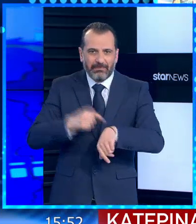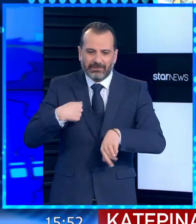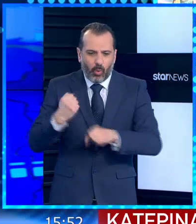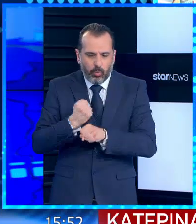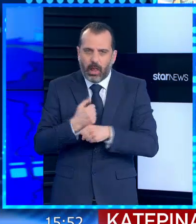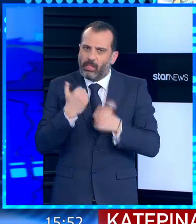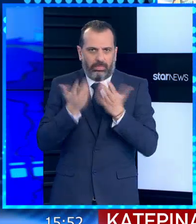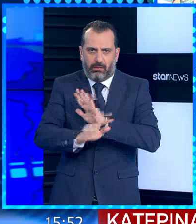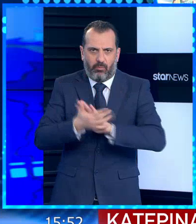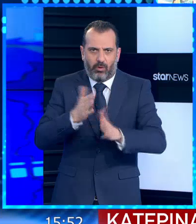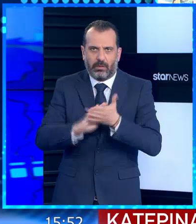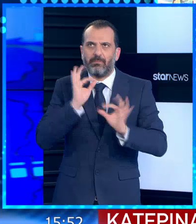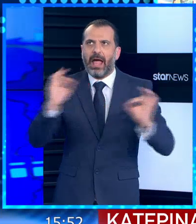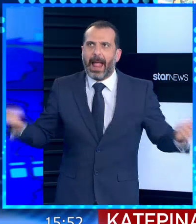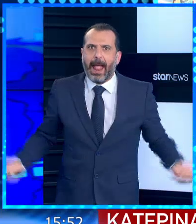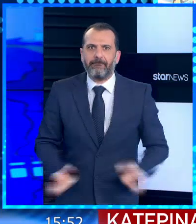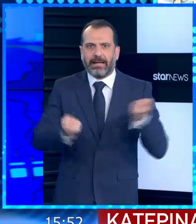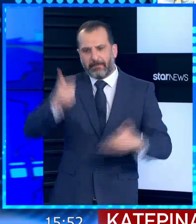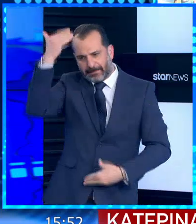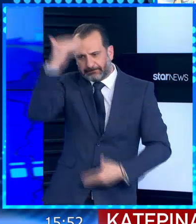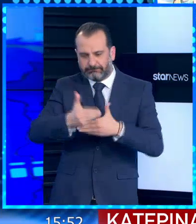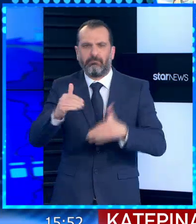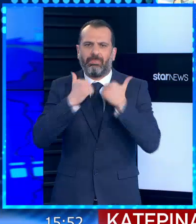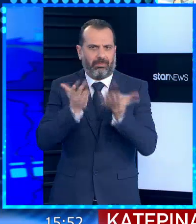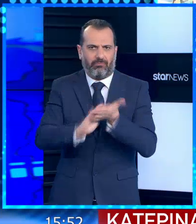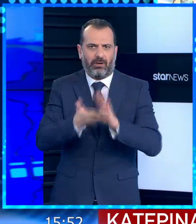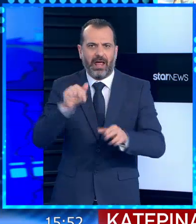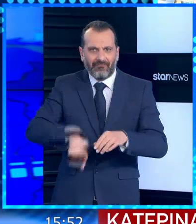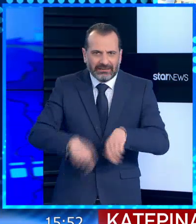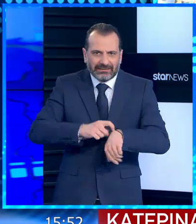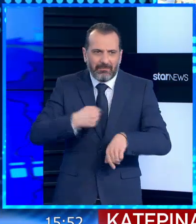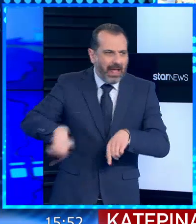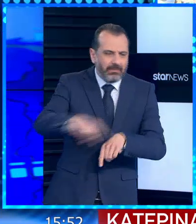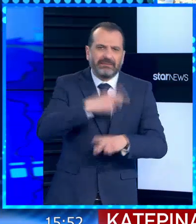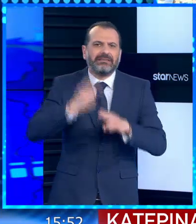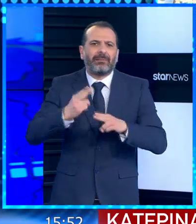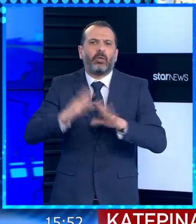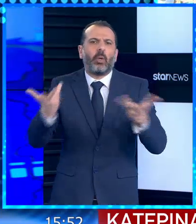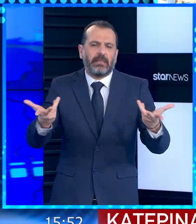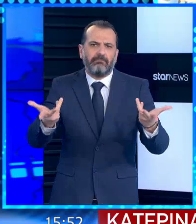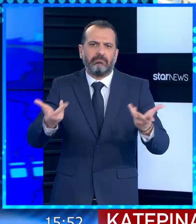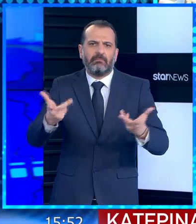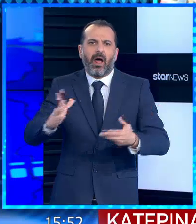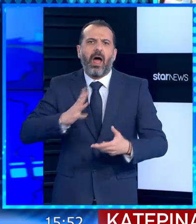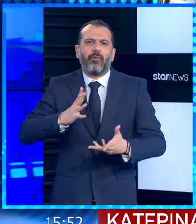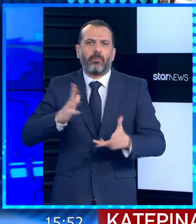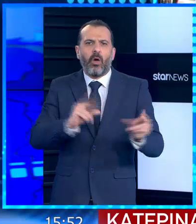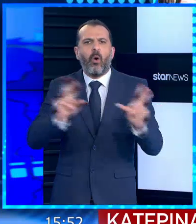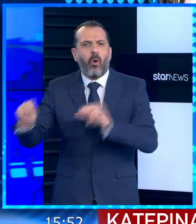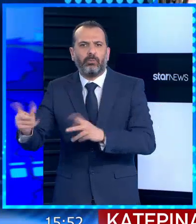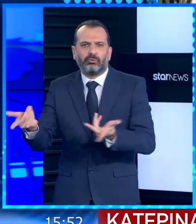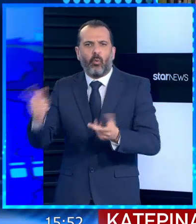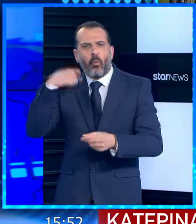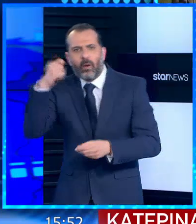δουλειά μας, αυτή την ώρα δεν είμαστε επαγγελματίες, αυτή την ώρα είμαστε πρώτα απ' όλα άνθρωποι, είμαστε οι γονείς, είμαι η μαμά μου, λέγει